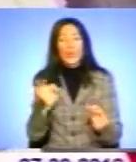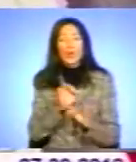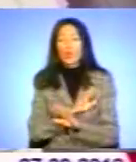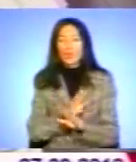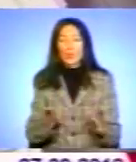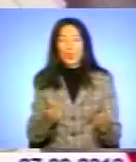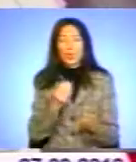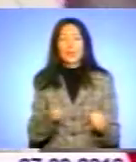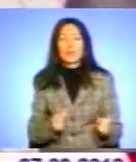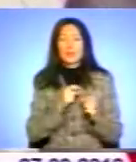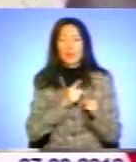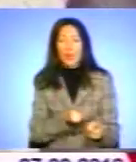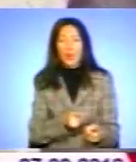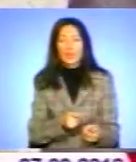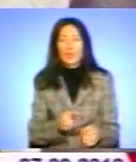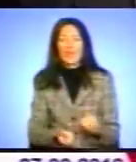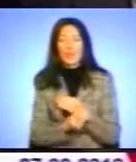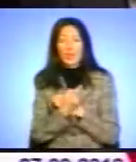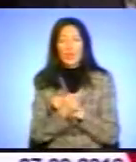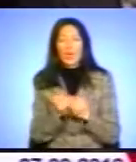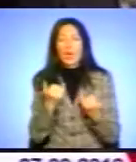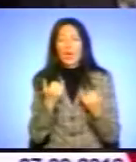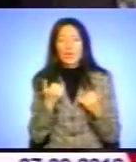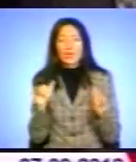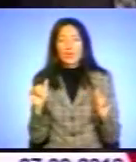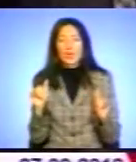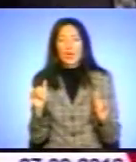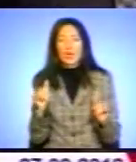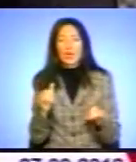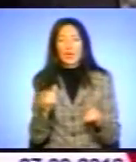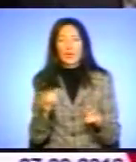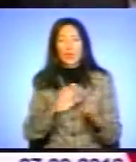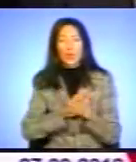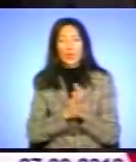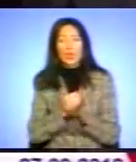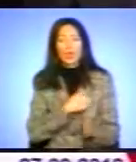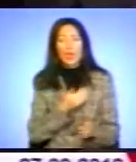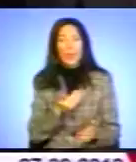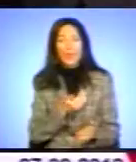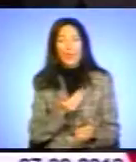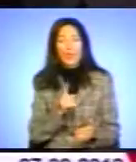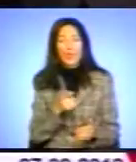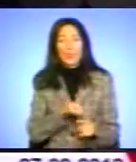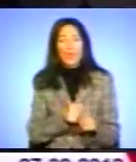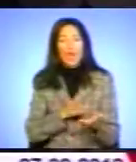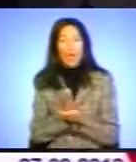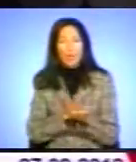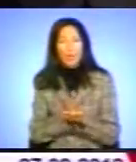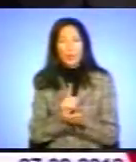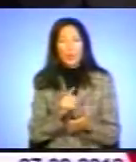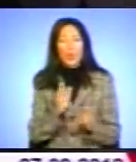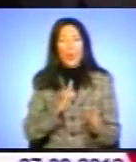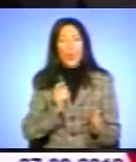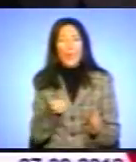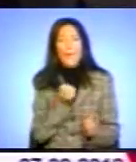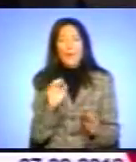загрози виникнення надзвичайної ситуації. Хочеться вам побажати, щоб та служба, яку ви несете, безумовно, щоб було мінімально тих випадків,